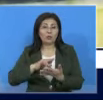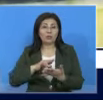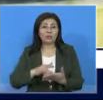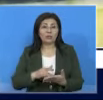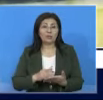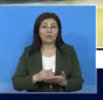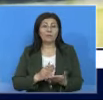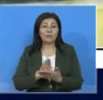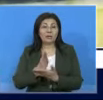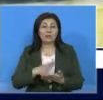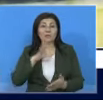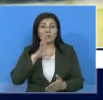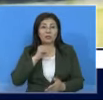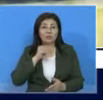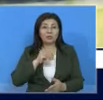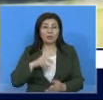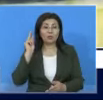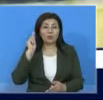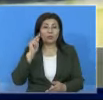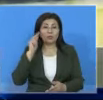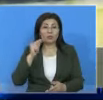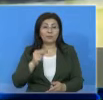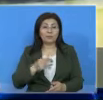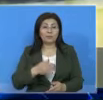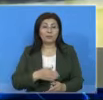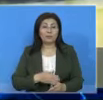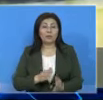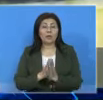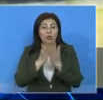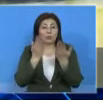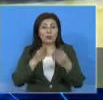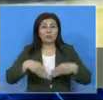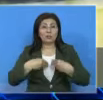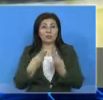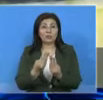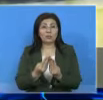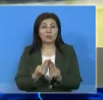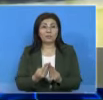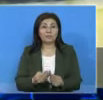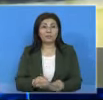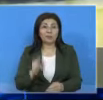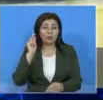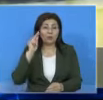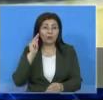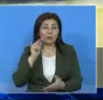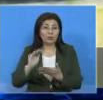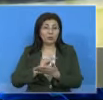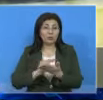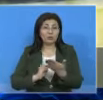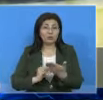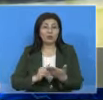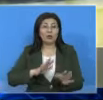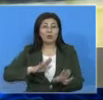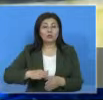бірге қызметтік ит оқытылып, сол жерден куәлік, арнайы куәлік беріледі. Курстан өткен жөнінде. Содан кейін